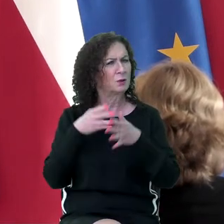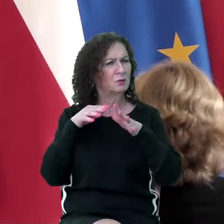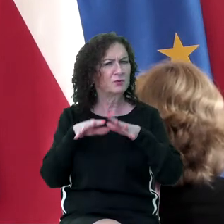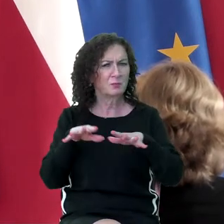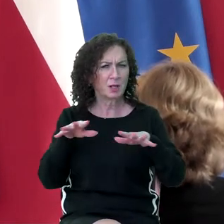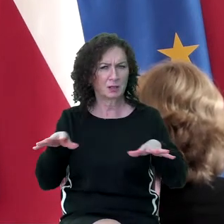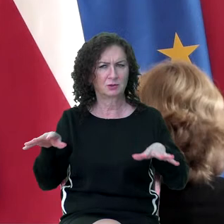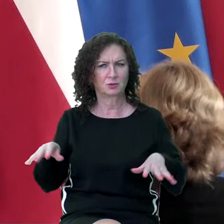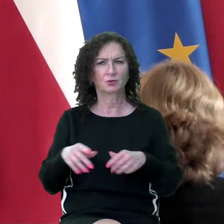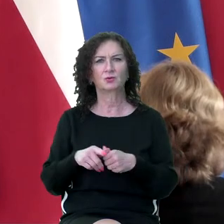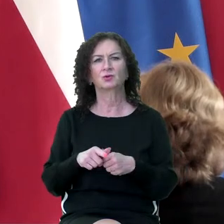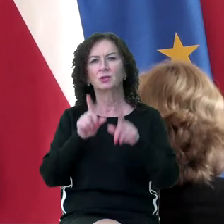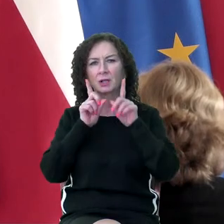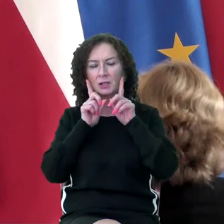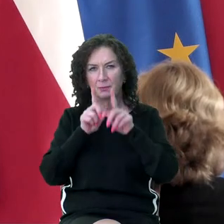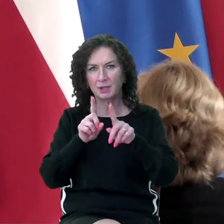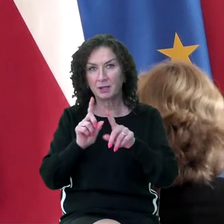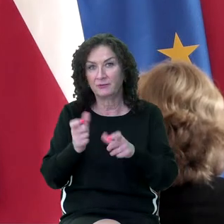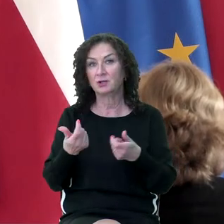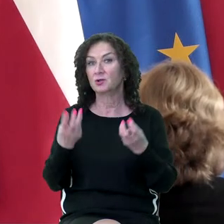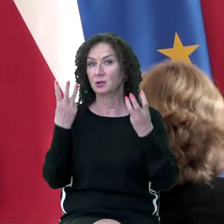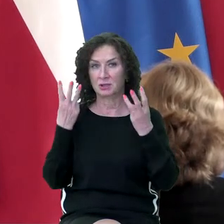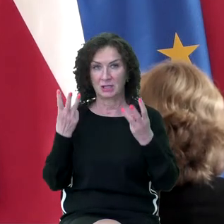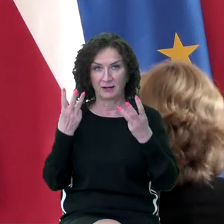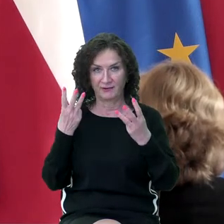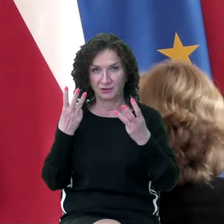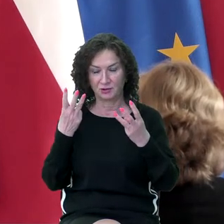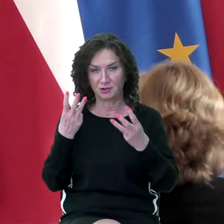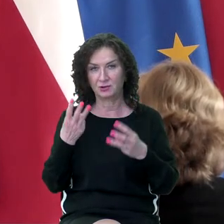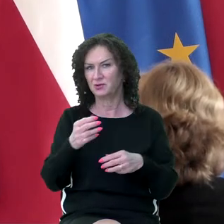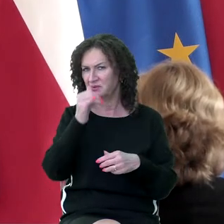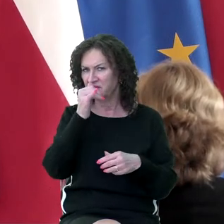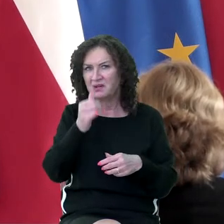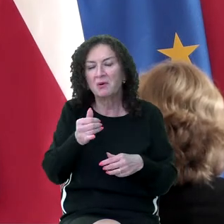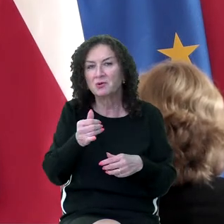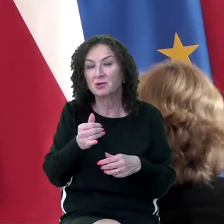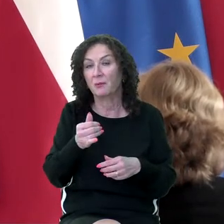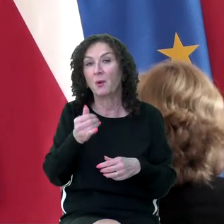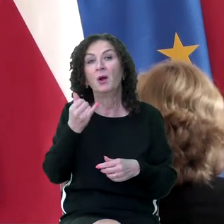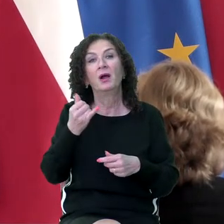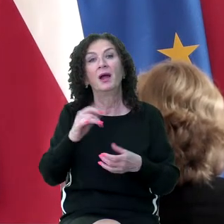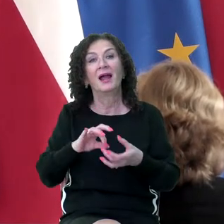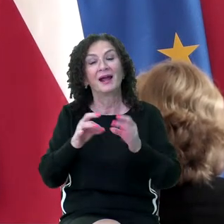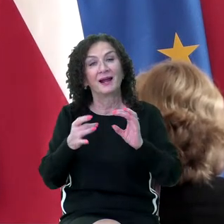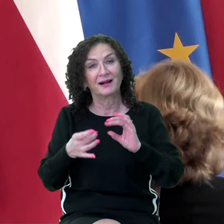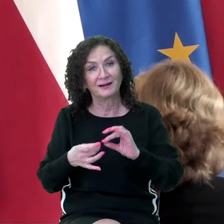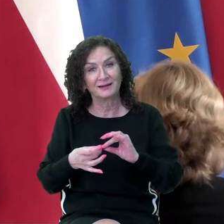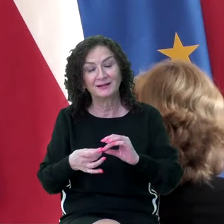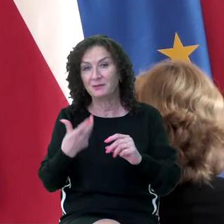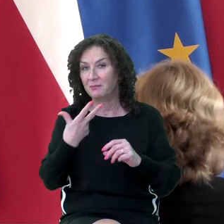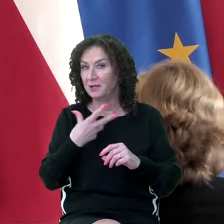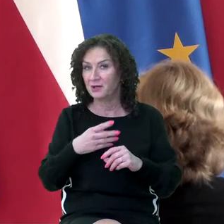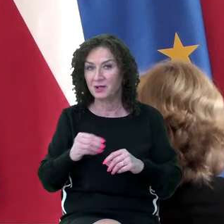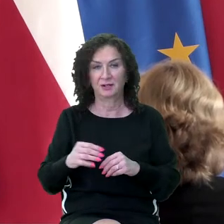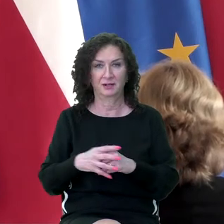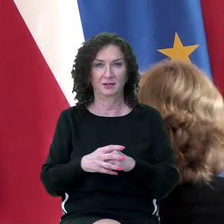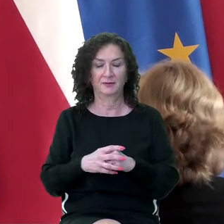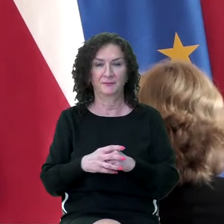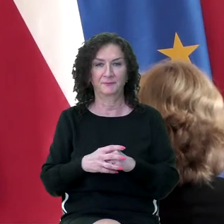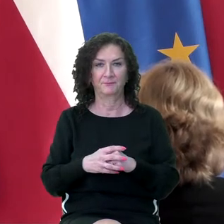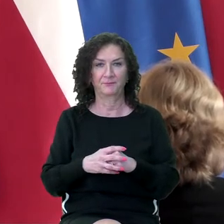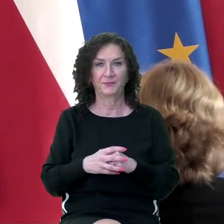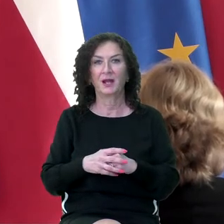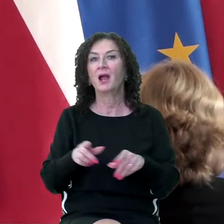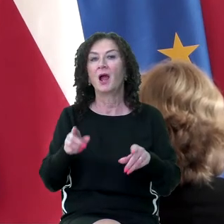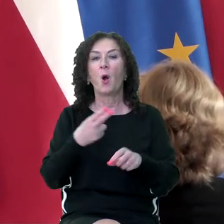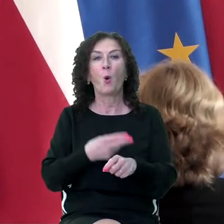tak naprawdę co najważniejsze, co to by nie było możliwe, gdyby nie właśnie dialog urzędników tutaj zarówno w kancelarii